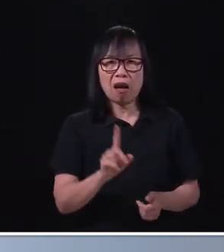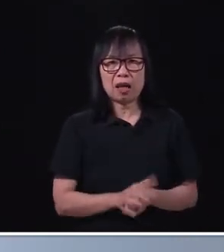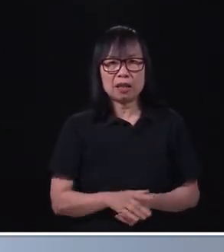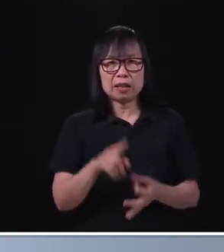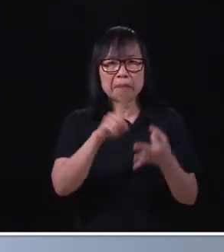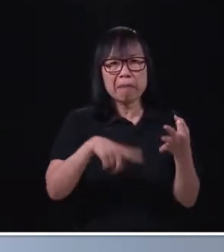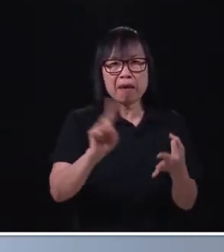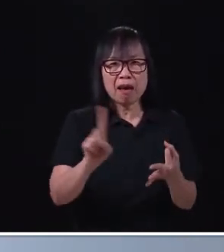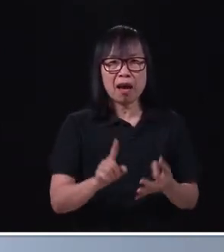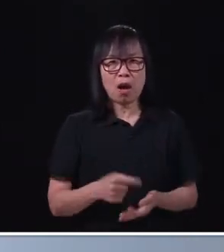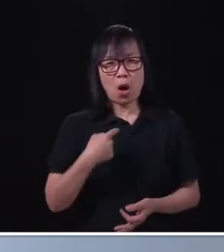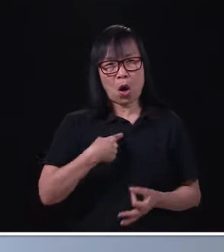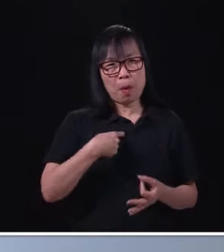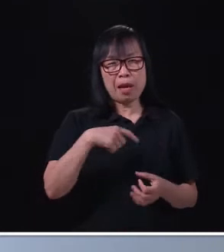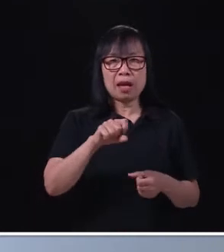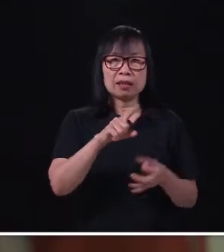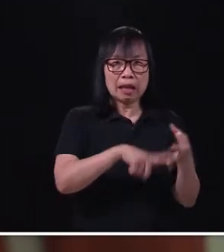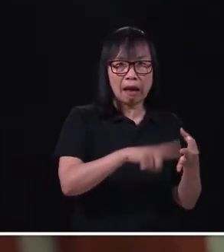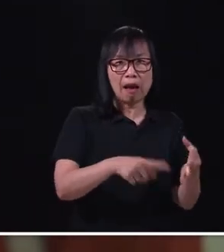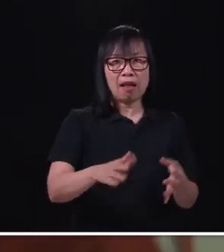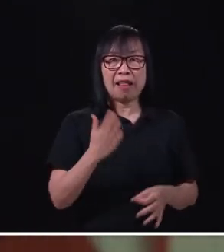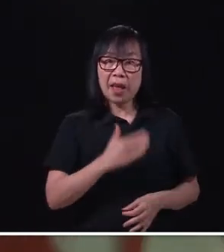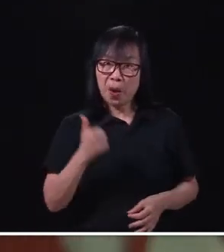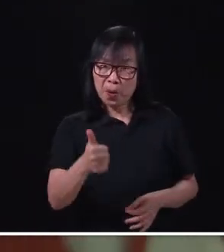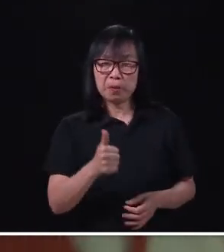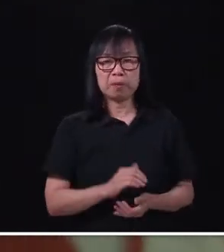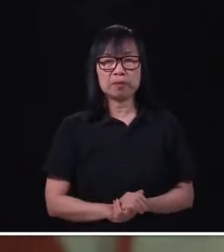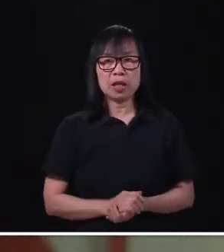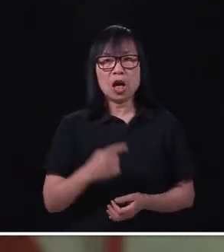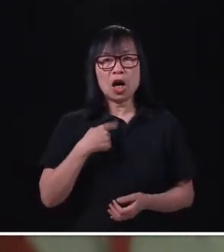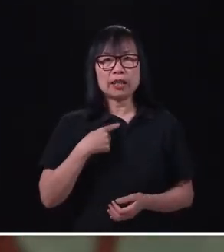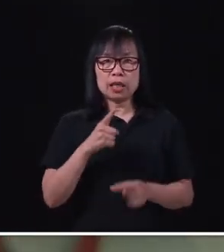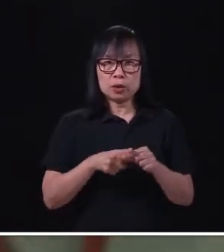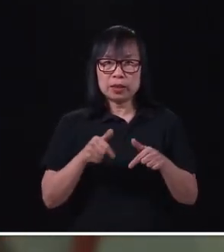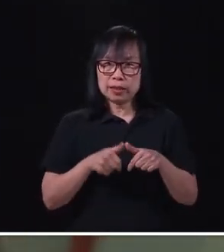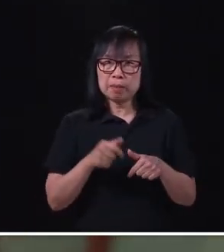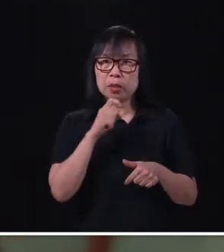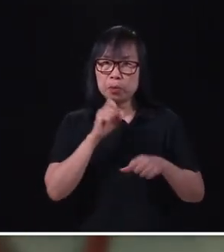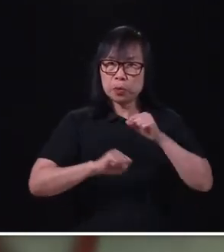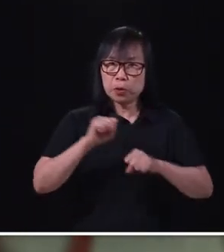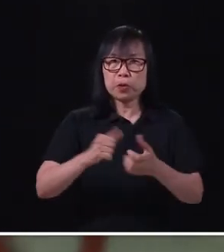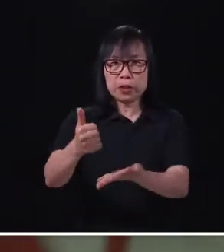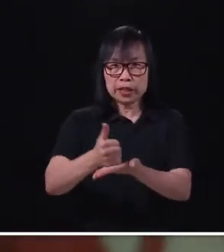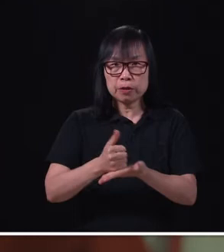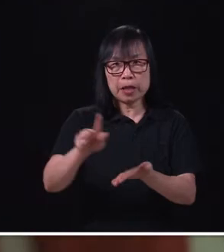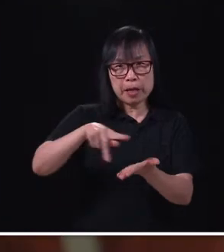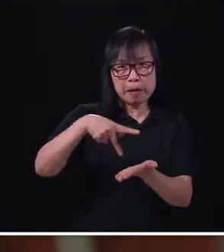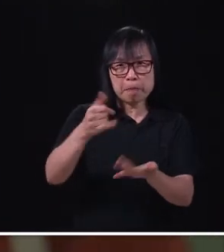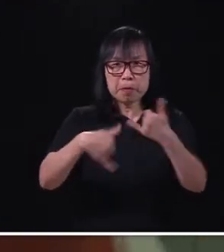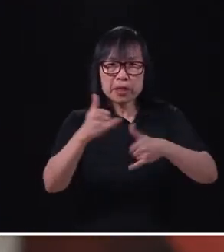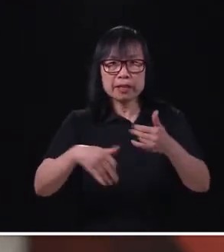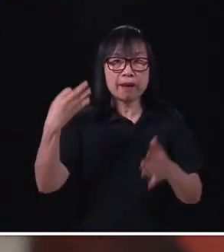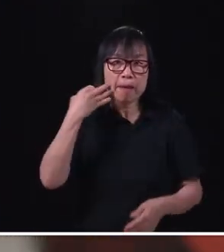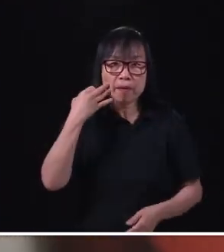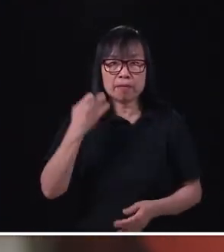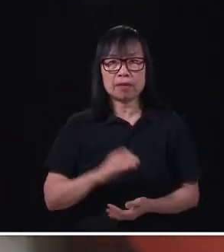稱呼你啊？ 我叫嘉豪啊。 嘉豪你好啊，其實咧，我哋嚟緊中心有個活動，想邀請你哋做表演嘉